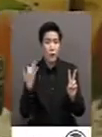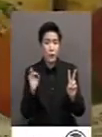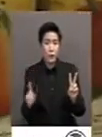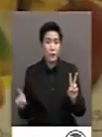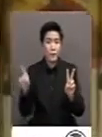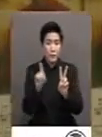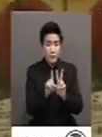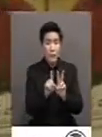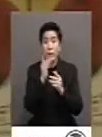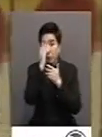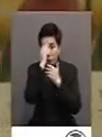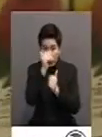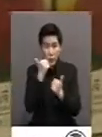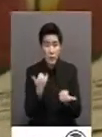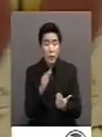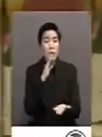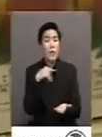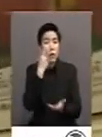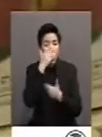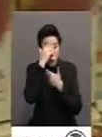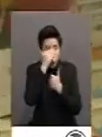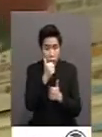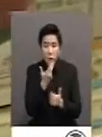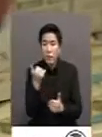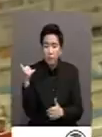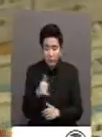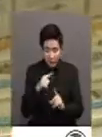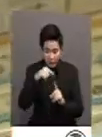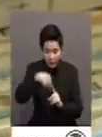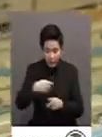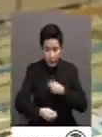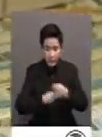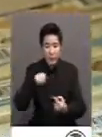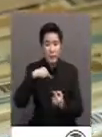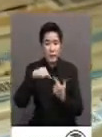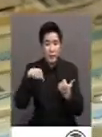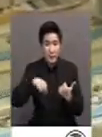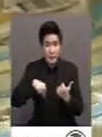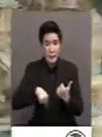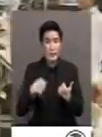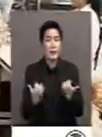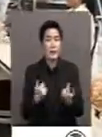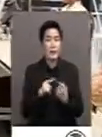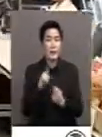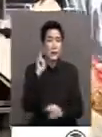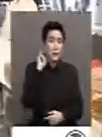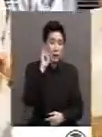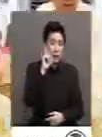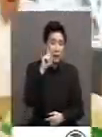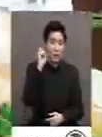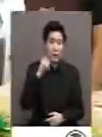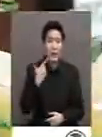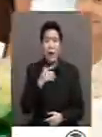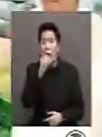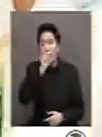แพ็คด้วยน่าสนใจไหมคะวันนี้ถ้าเกิดใครสนใจก็มากันได้ในตลาดนัดพอเพียงนี่แหละค่ะหนึ่งไฮไลท์ที่น่าสนใจนี่เป็นไอศ